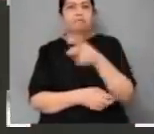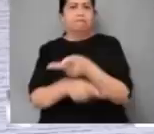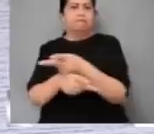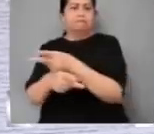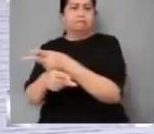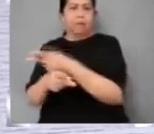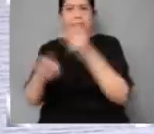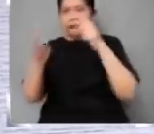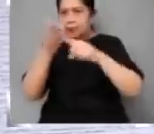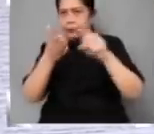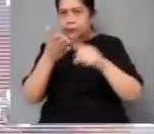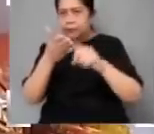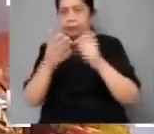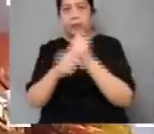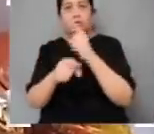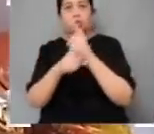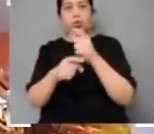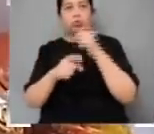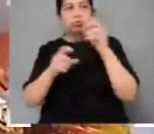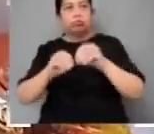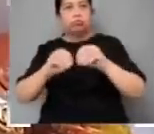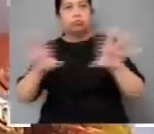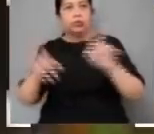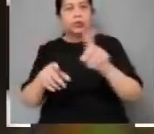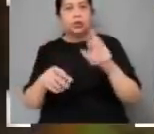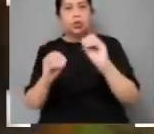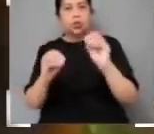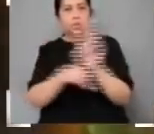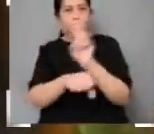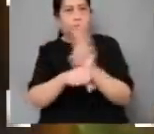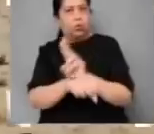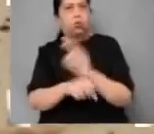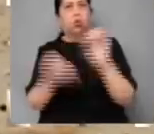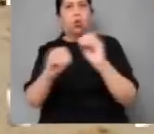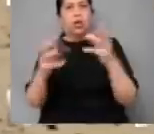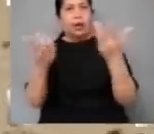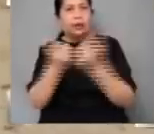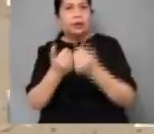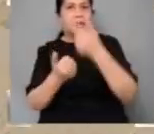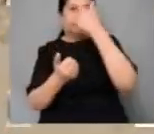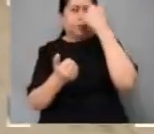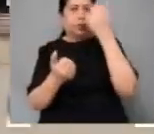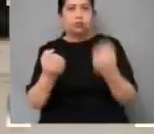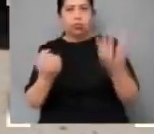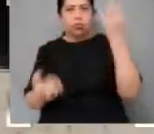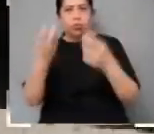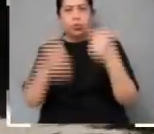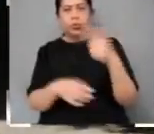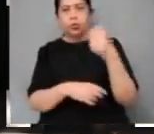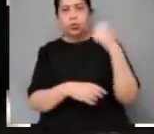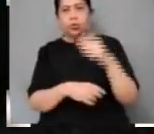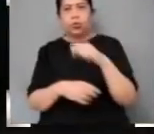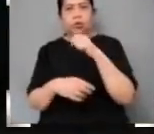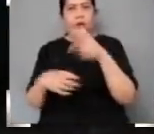para tiyaking hindi kakalat sa merkado at walang gagamit o madidisgrasya sa ilegal na paputok. Hindi rin daw kukonsintihin ng kalihim ang paggamit